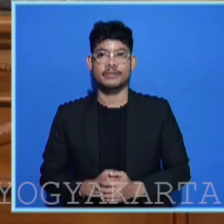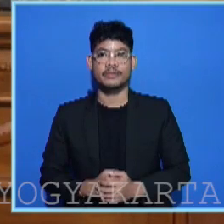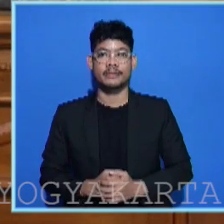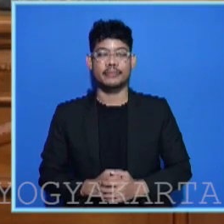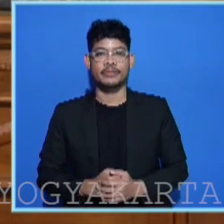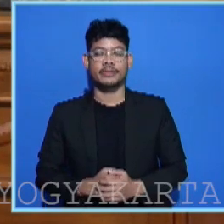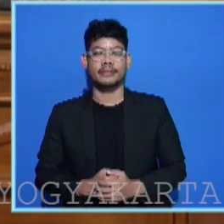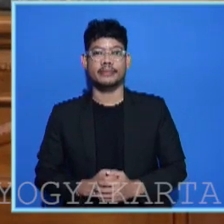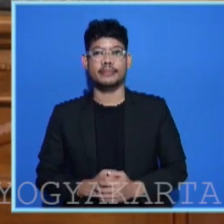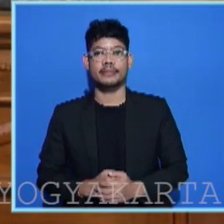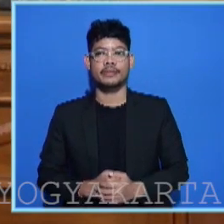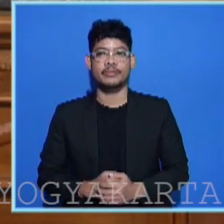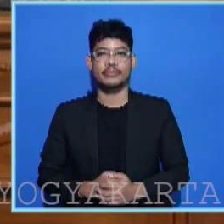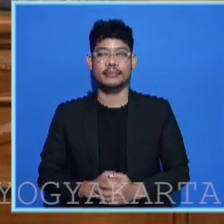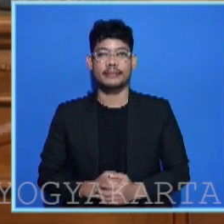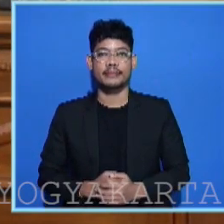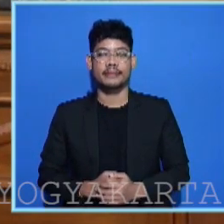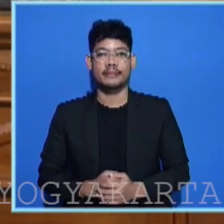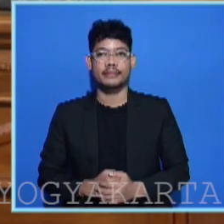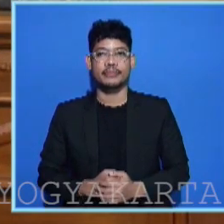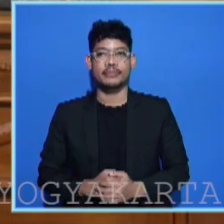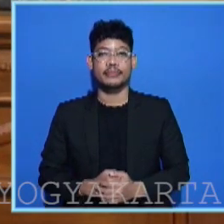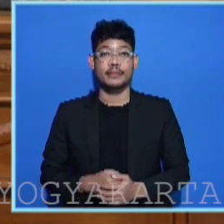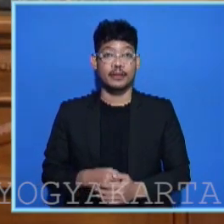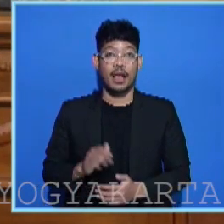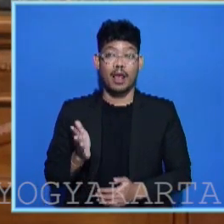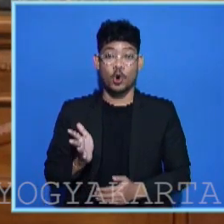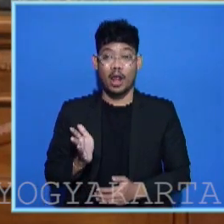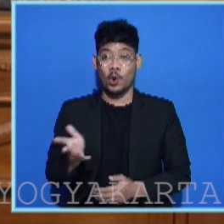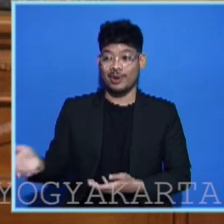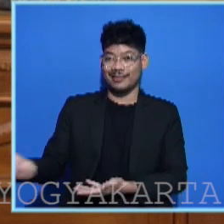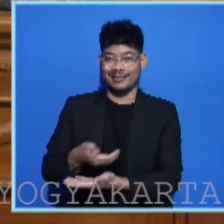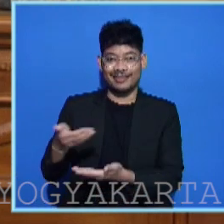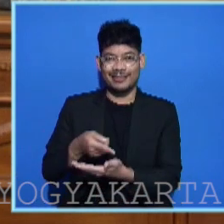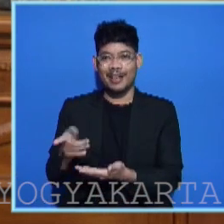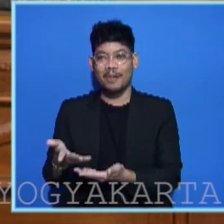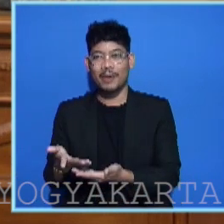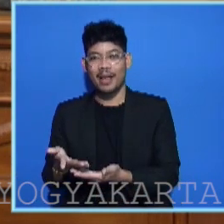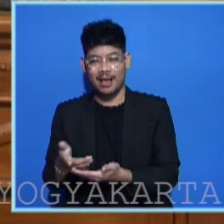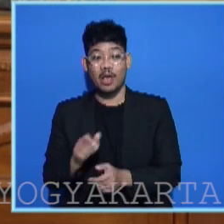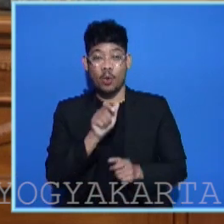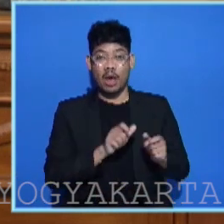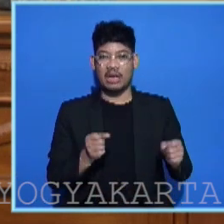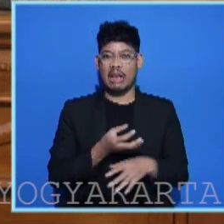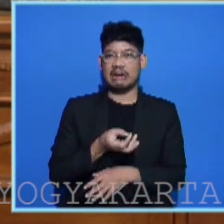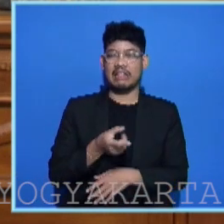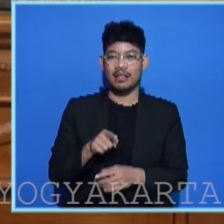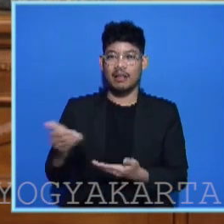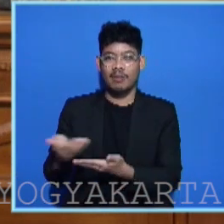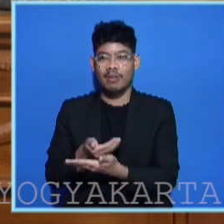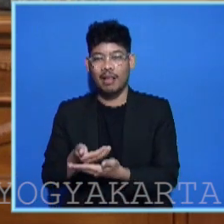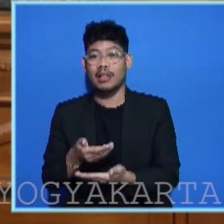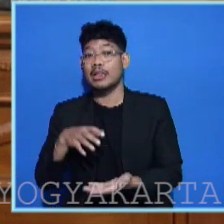Para pamirsa ngawekani saya sudanipun tenaga nalika panen, kadang tani ing wewengkon Bantul wiwit ngginakaken mesin kombi harvester